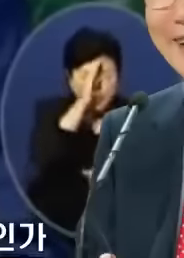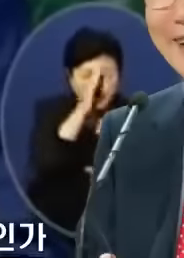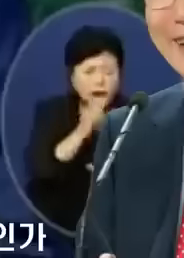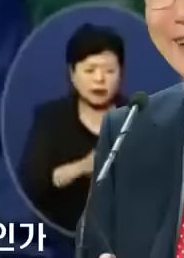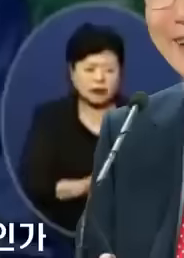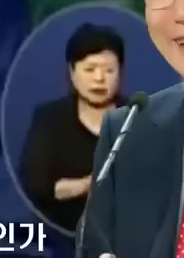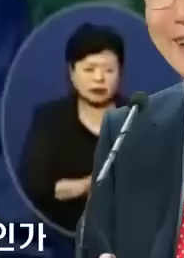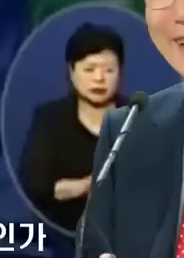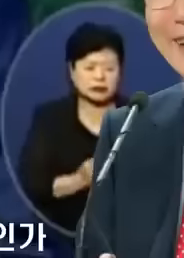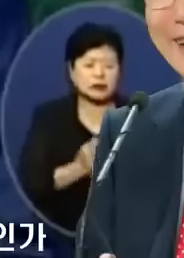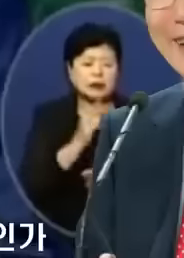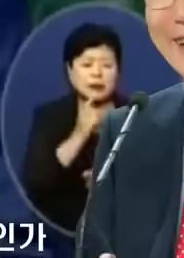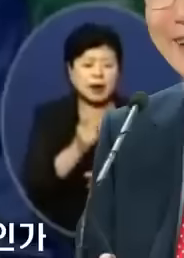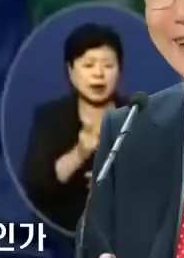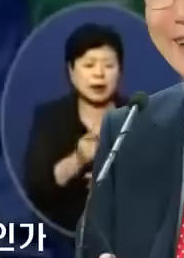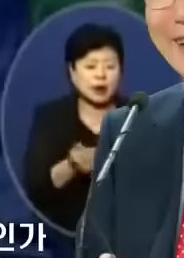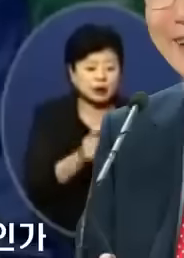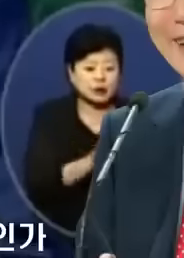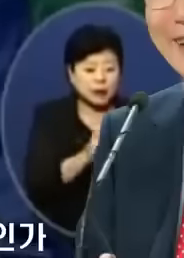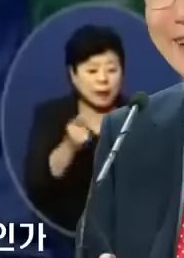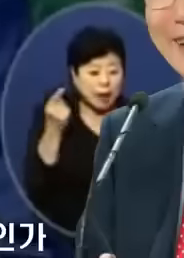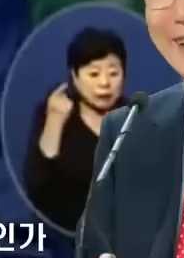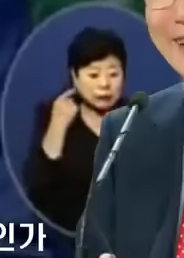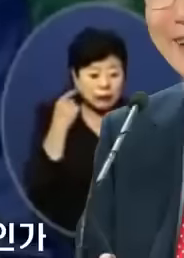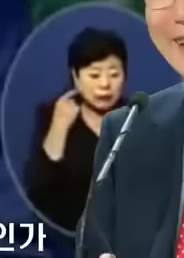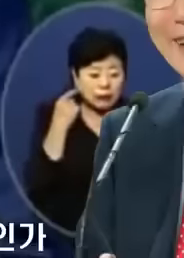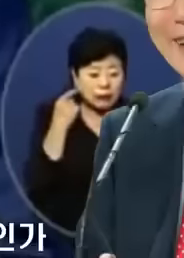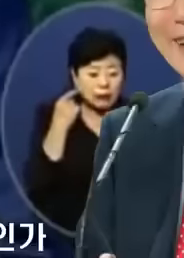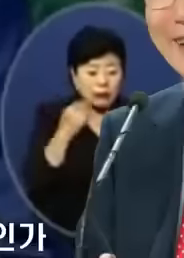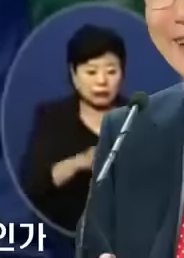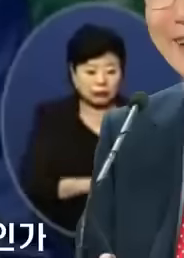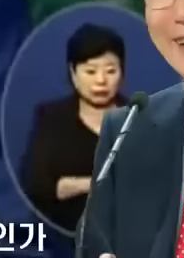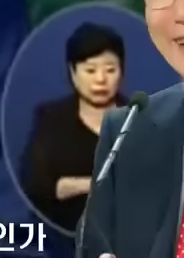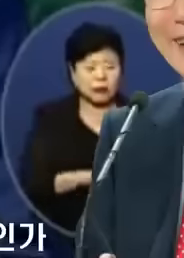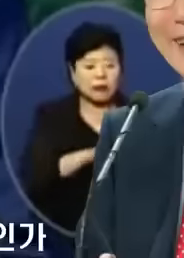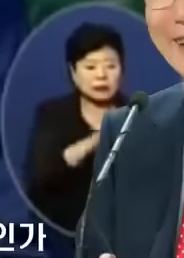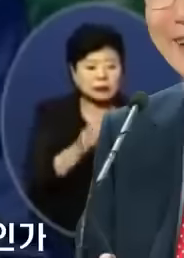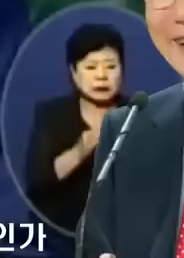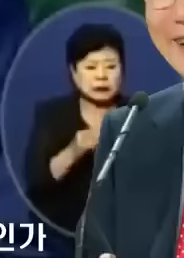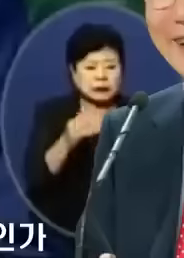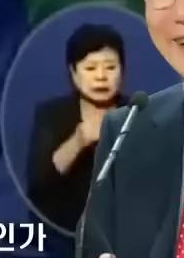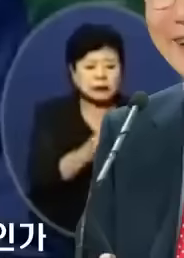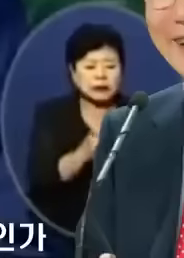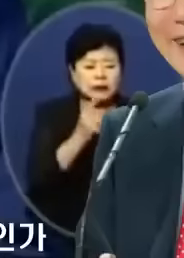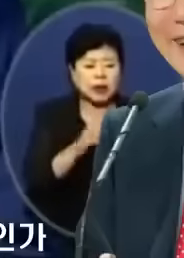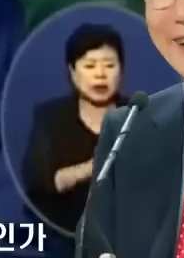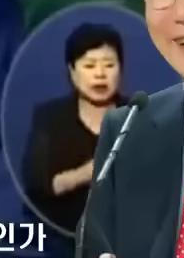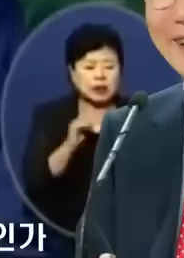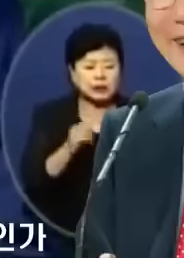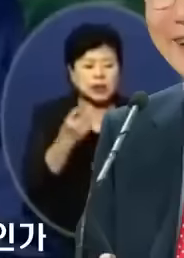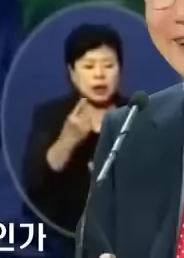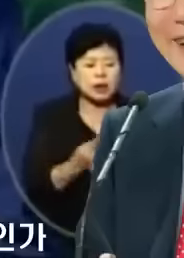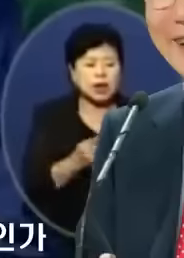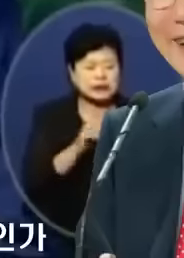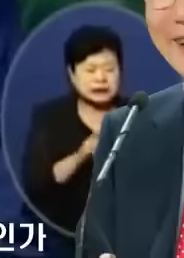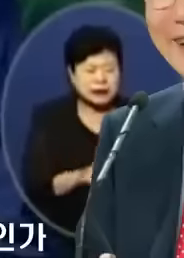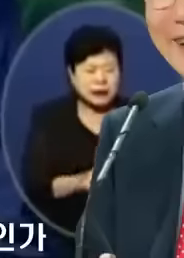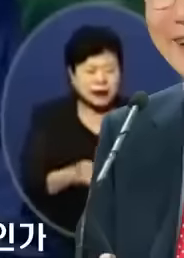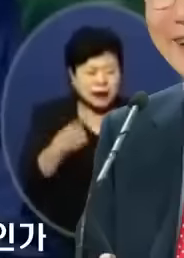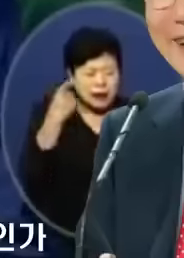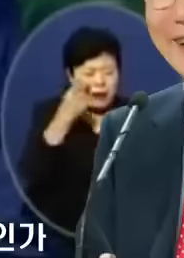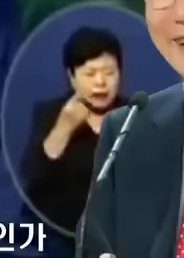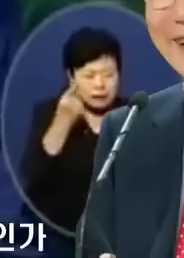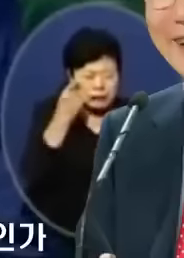것은 죽은 사람은 장례 지냈다고 말하고 살아서 오면은